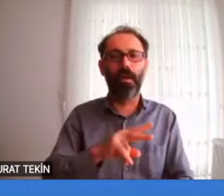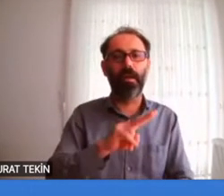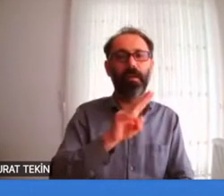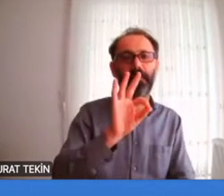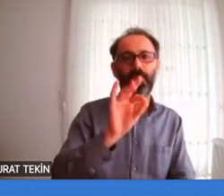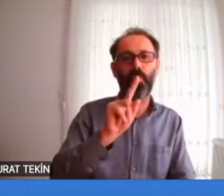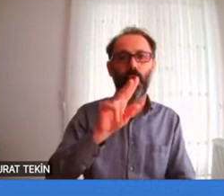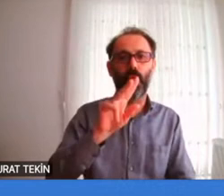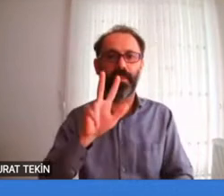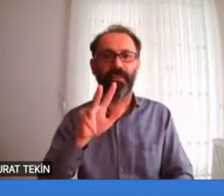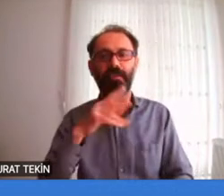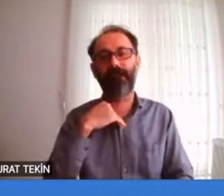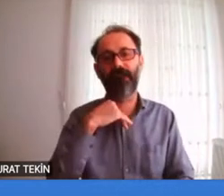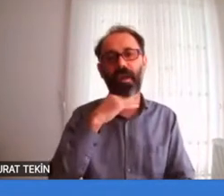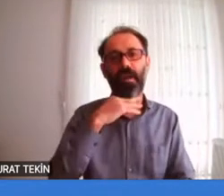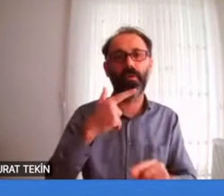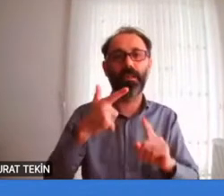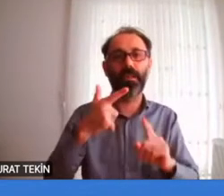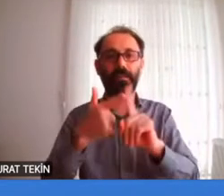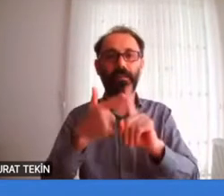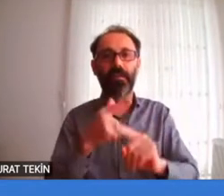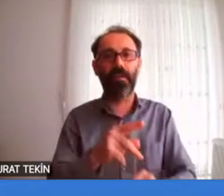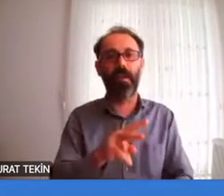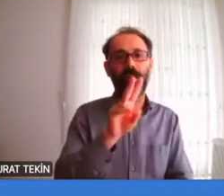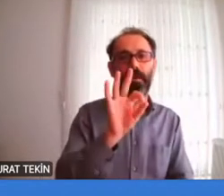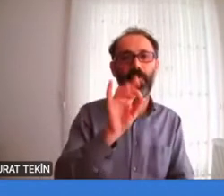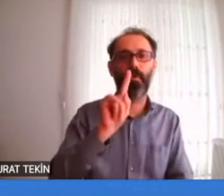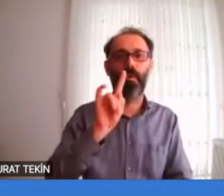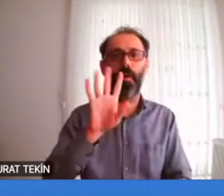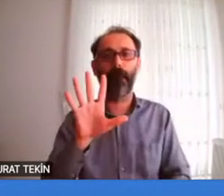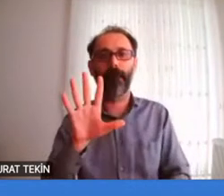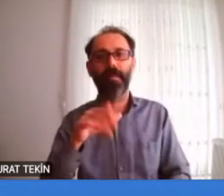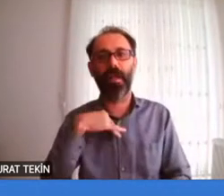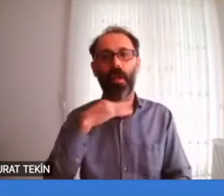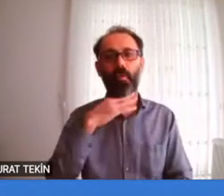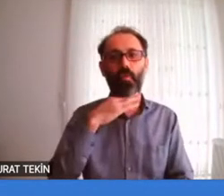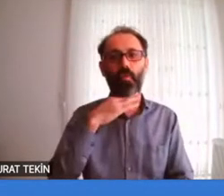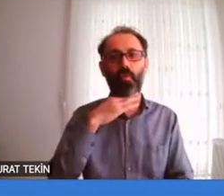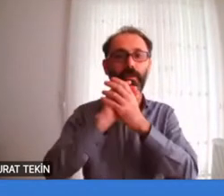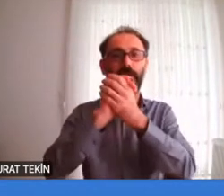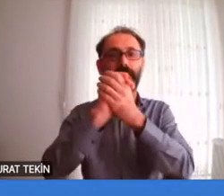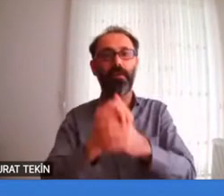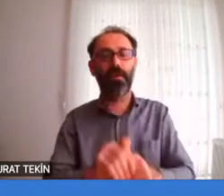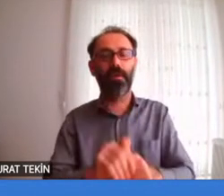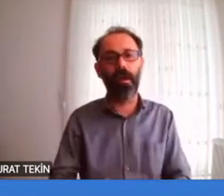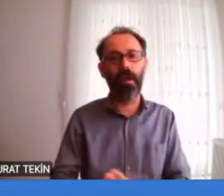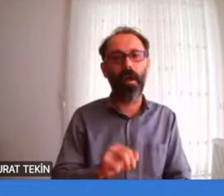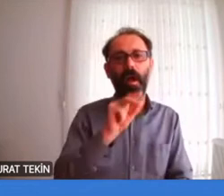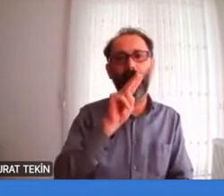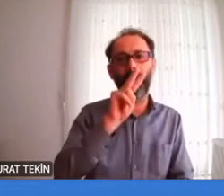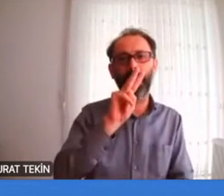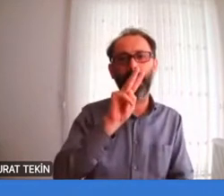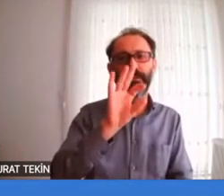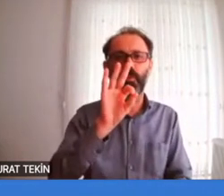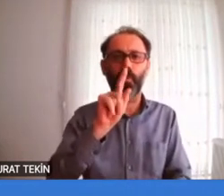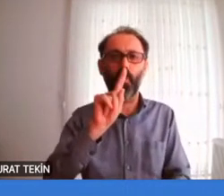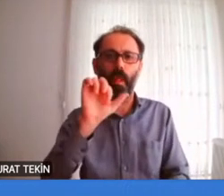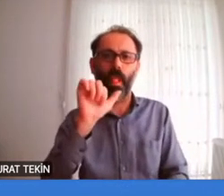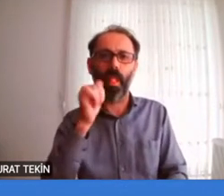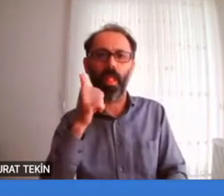Avrupa Şampiyonası'nda ikincilik, 2015 Golbol Avrupa Şampiyonu, 2016 Rio Paralimpik Oyunları